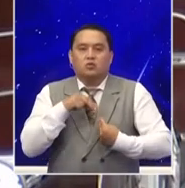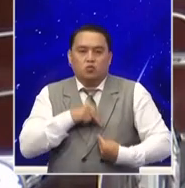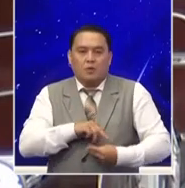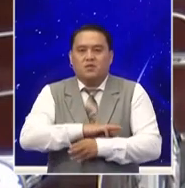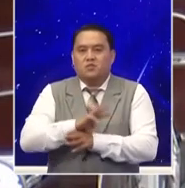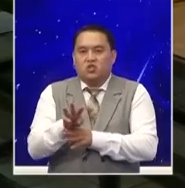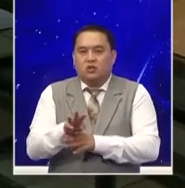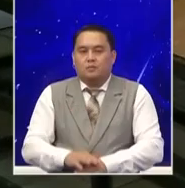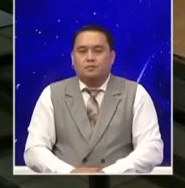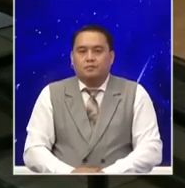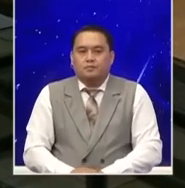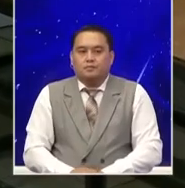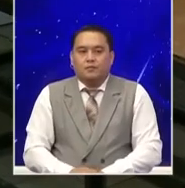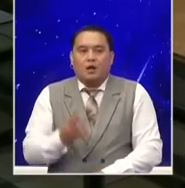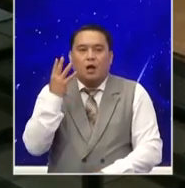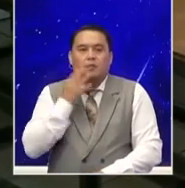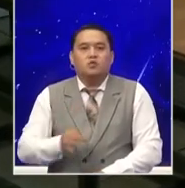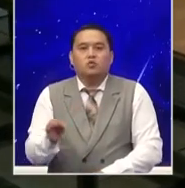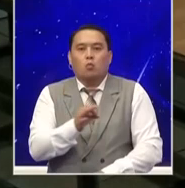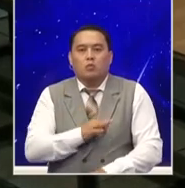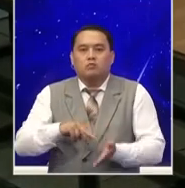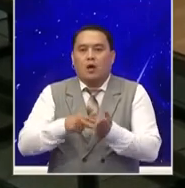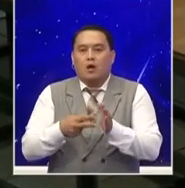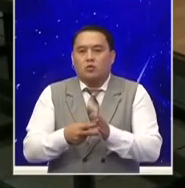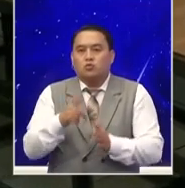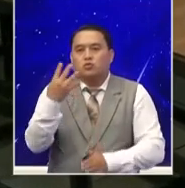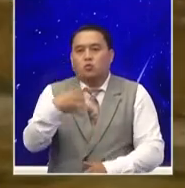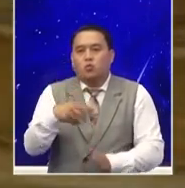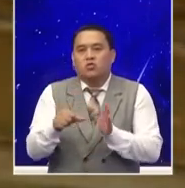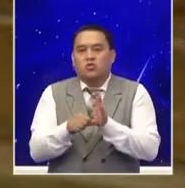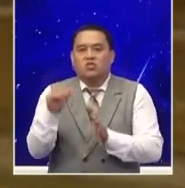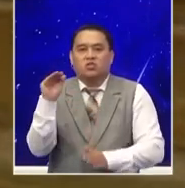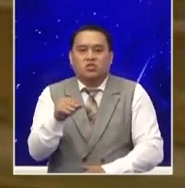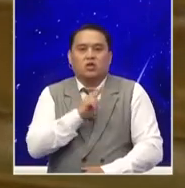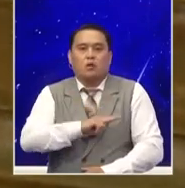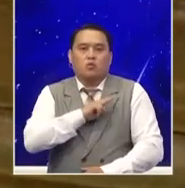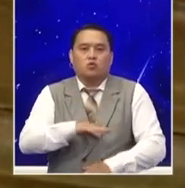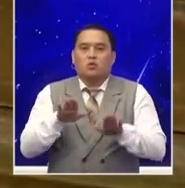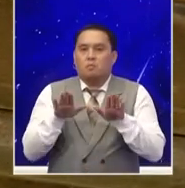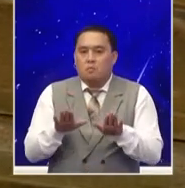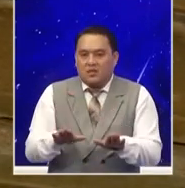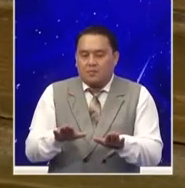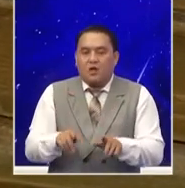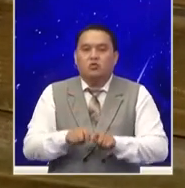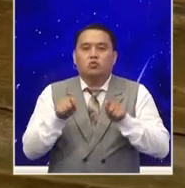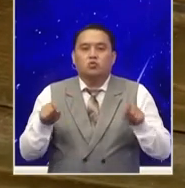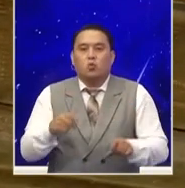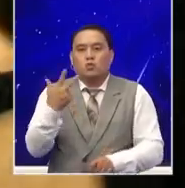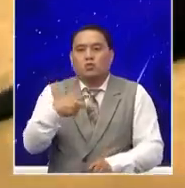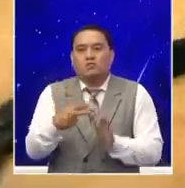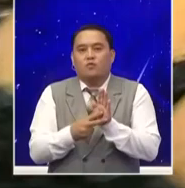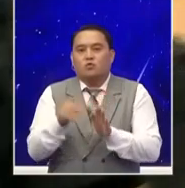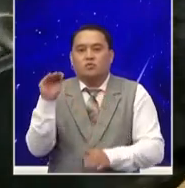труда. В Алматинской области по плану должно быть более 46 тысяч рабочих мест. На сегодняшний день создано 38